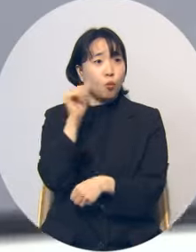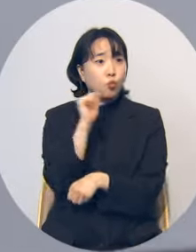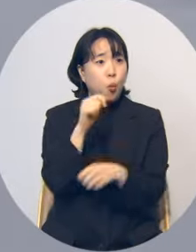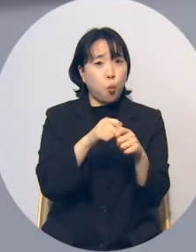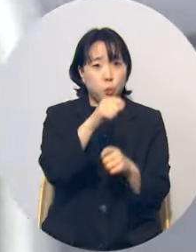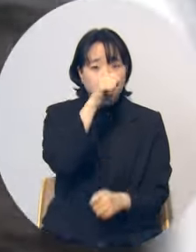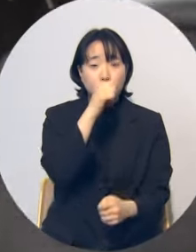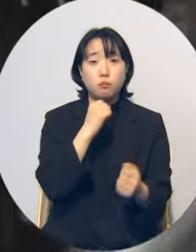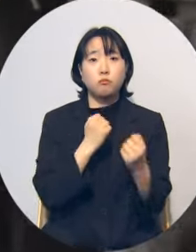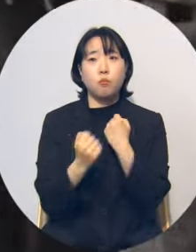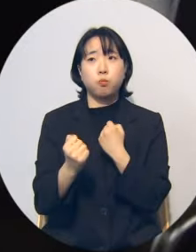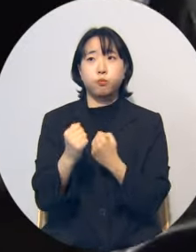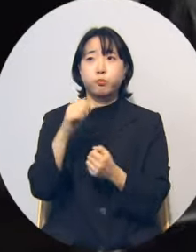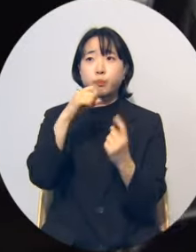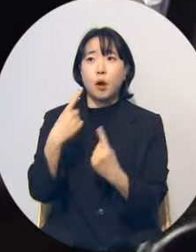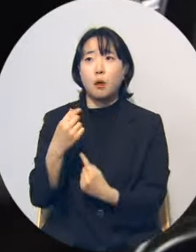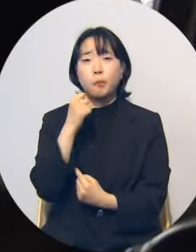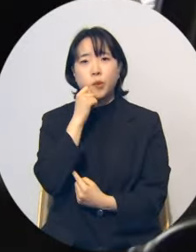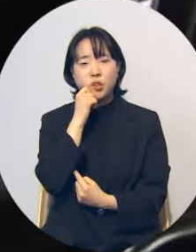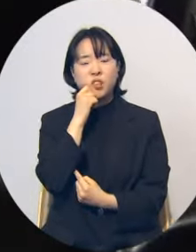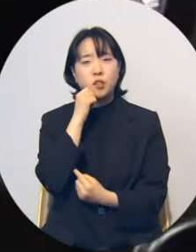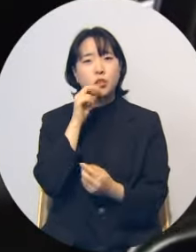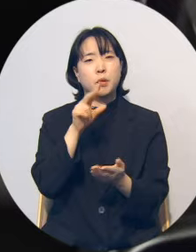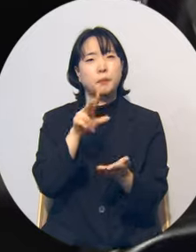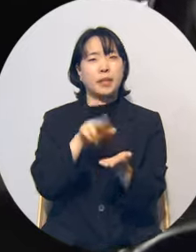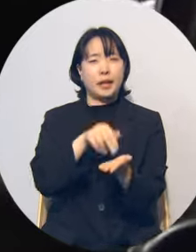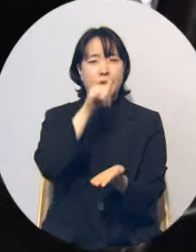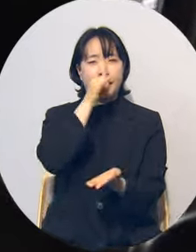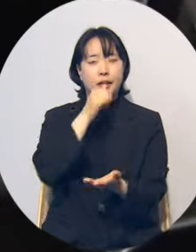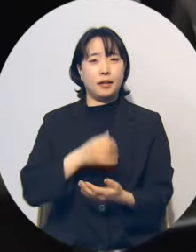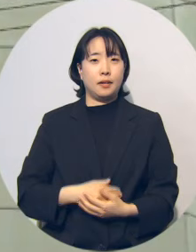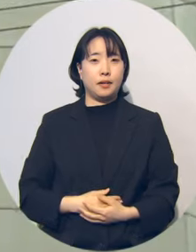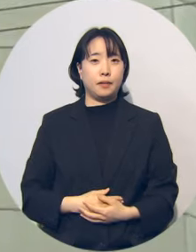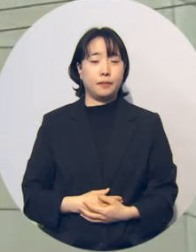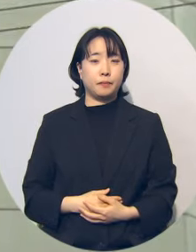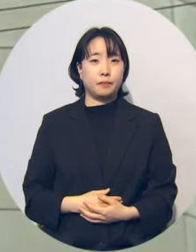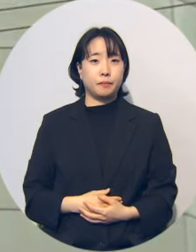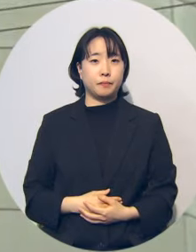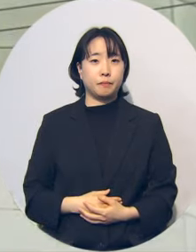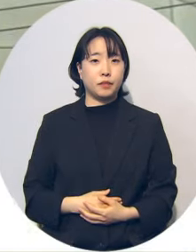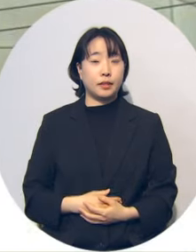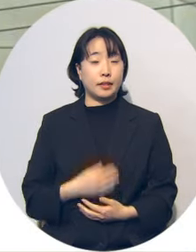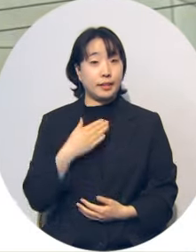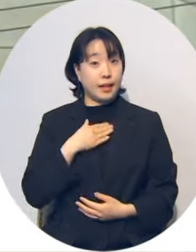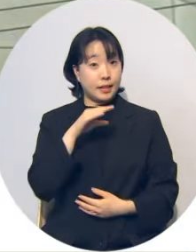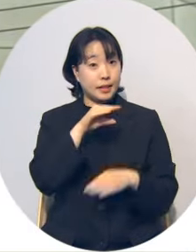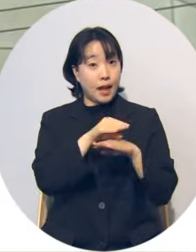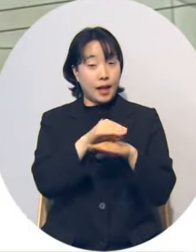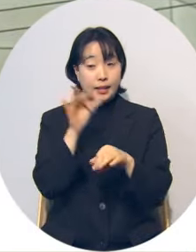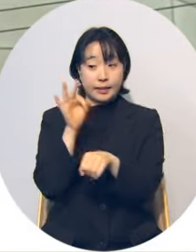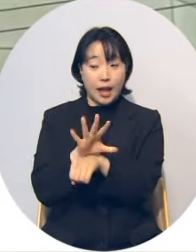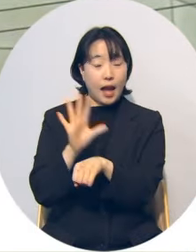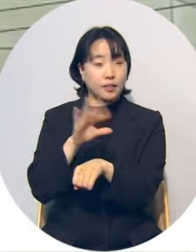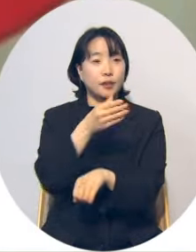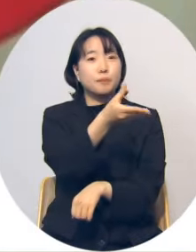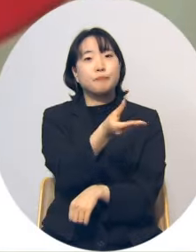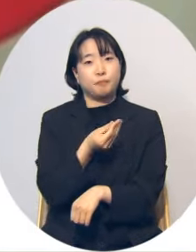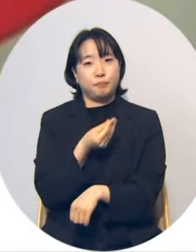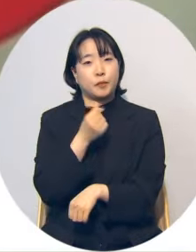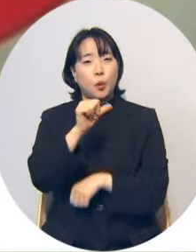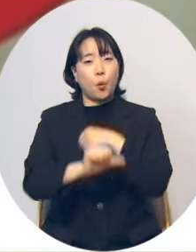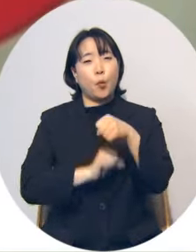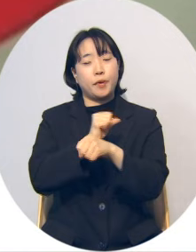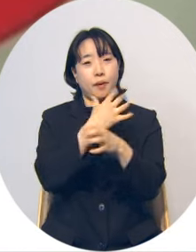경력에도 보험료를 할인받 못하는 문제점이 제기되 왔습니다 장기렌터카 5을 계약해서